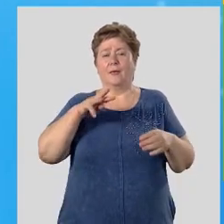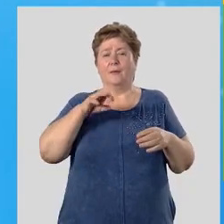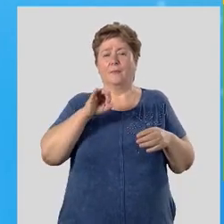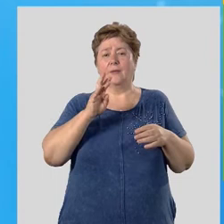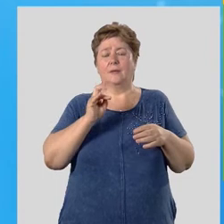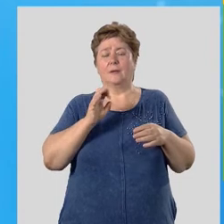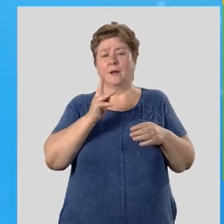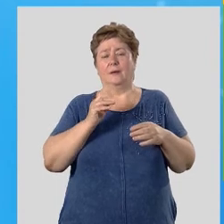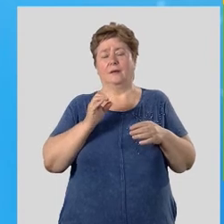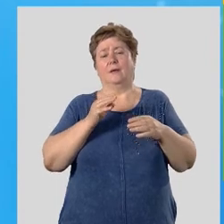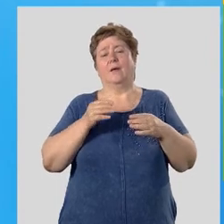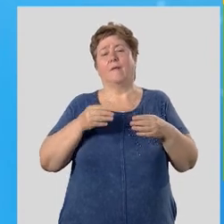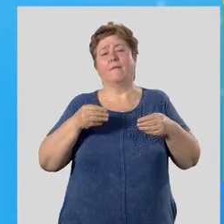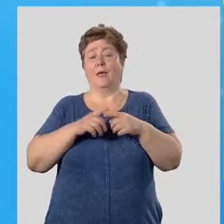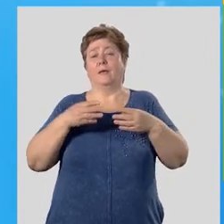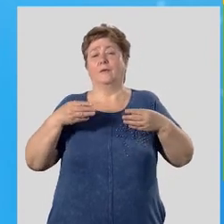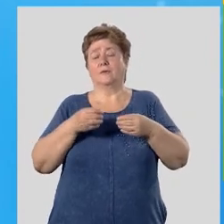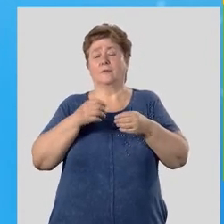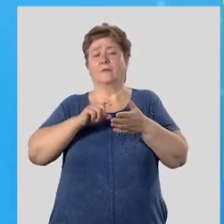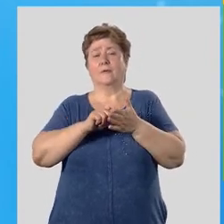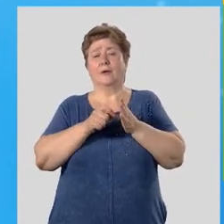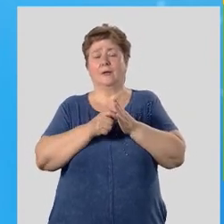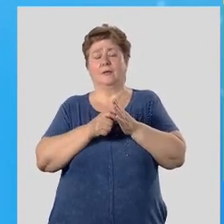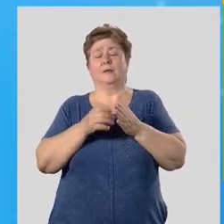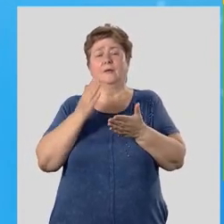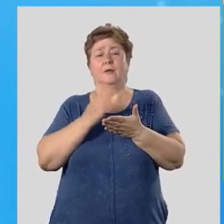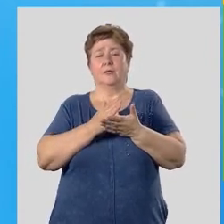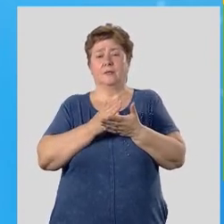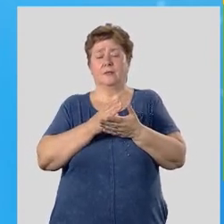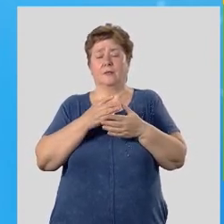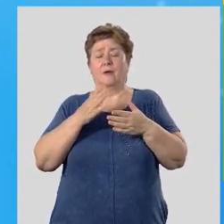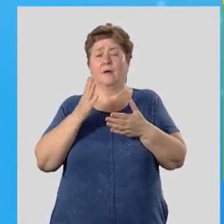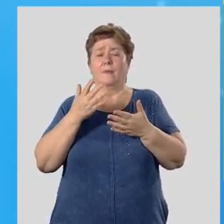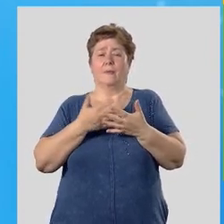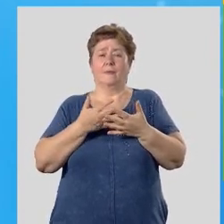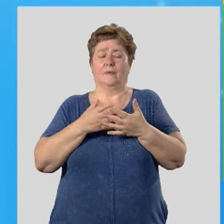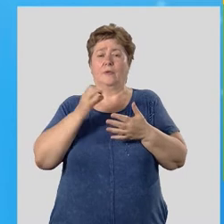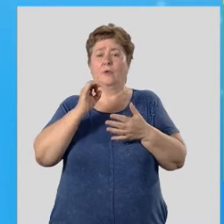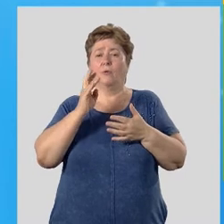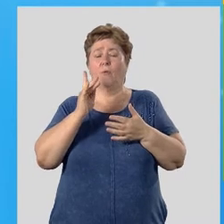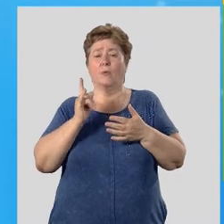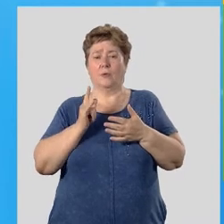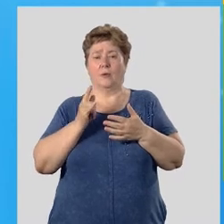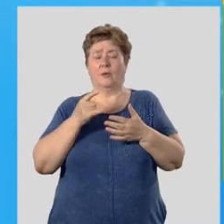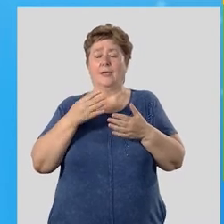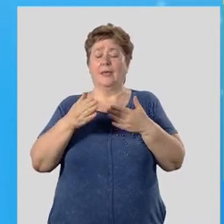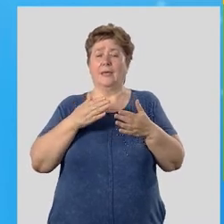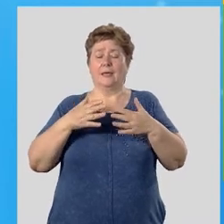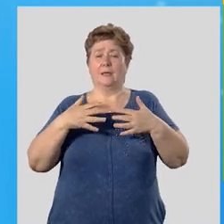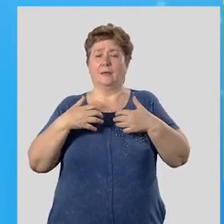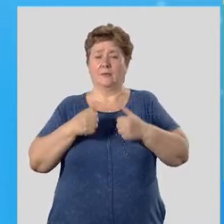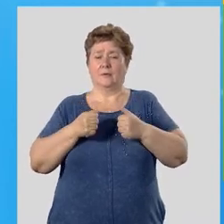Минеральные вещества. Эти вещества в клетках присутствуют в виде ионов или